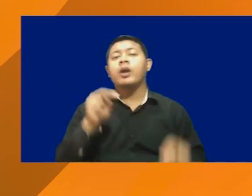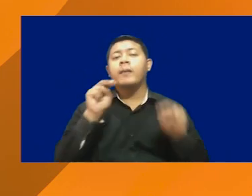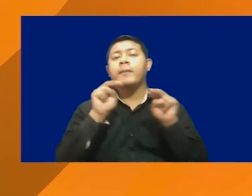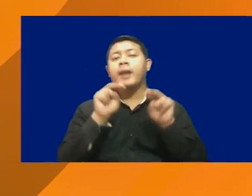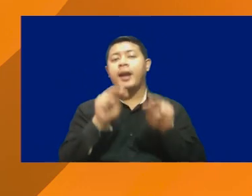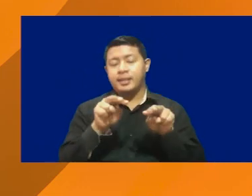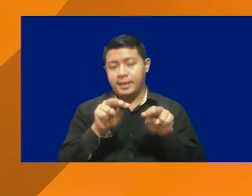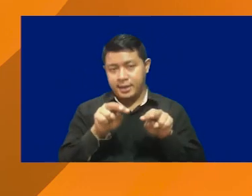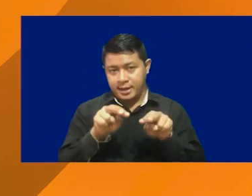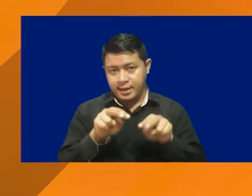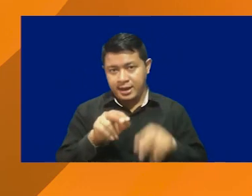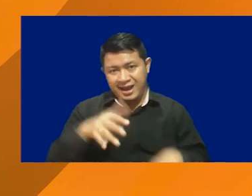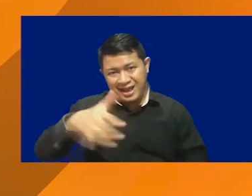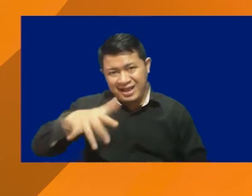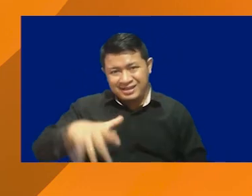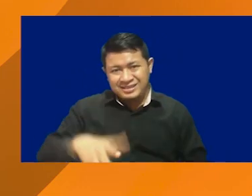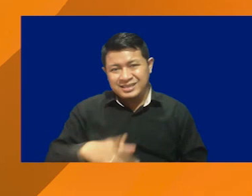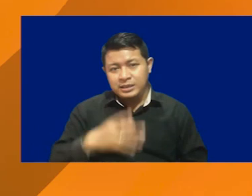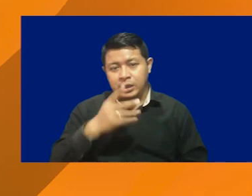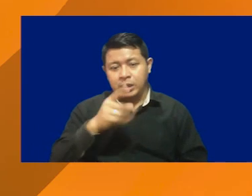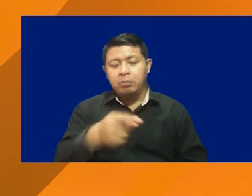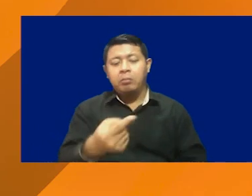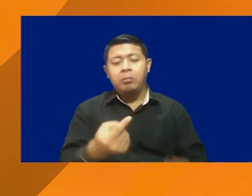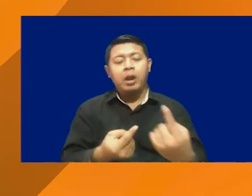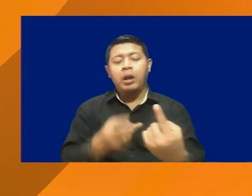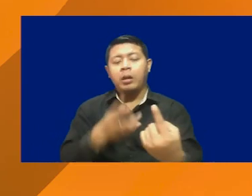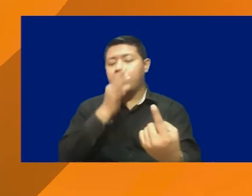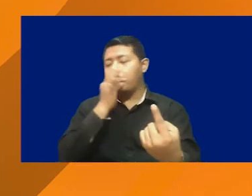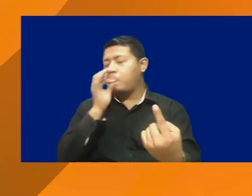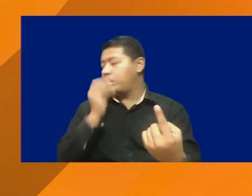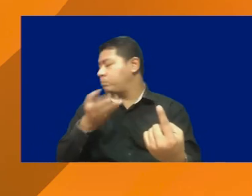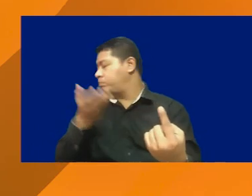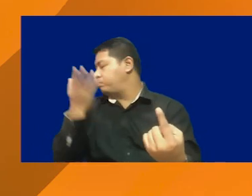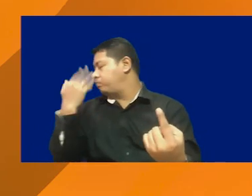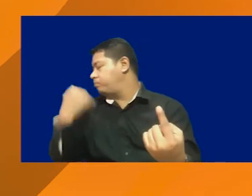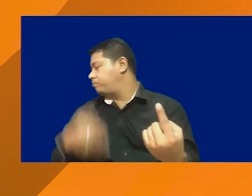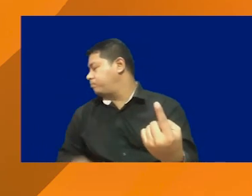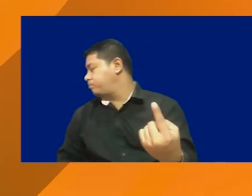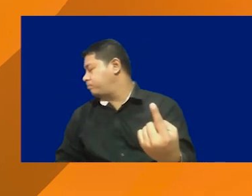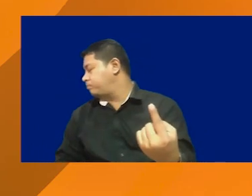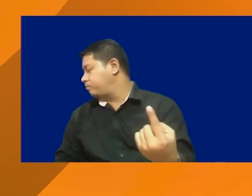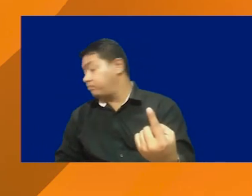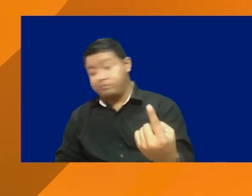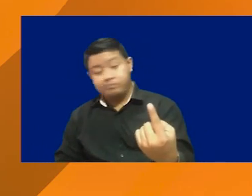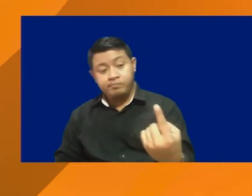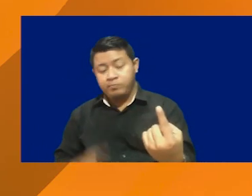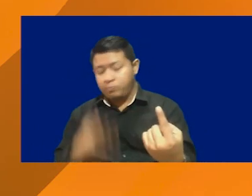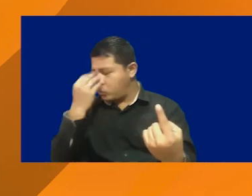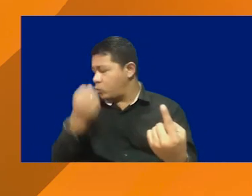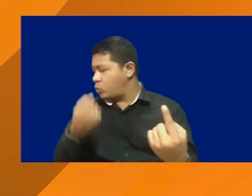apa? Sebabnya kurang perhatian dan seringkali didiamkan,